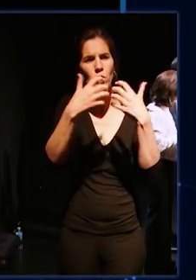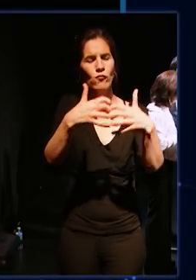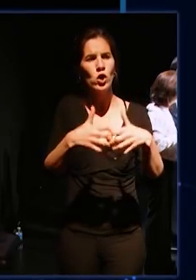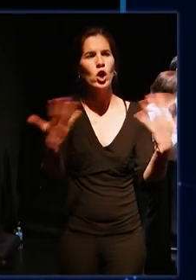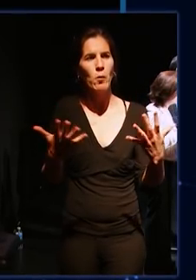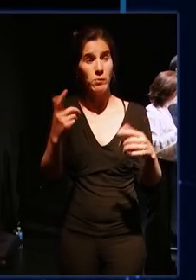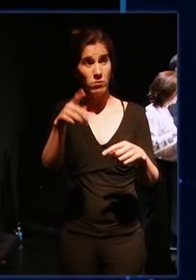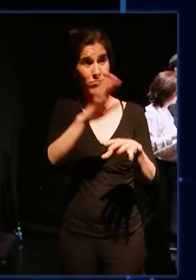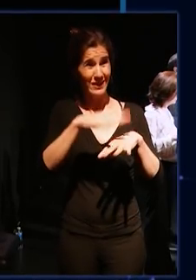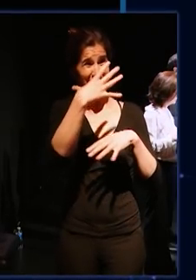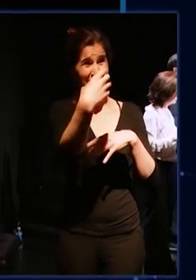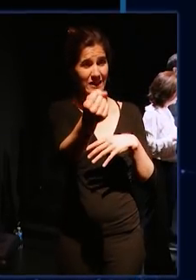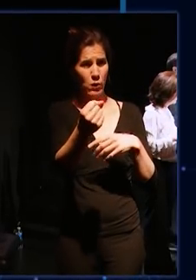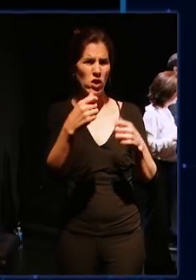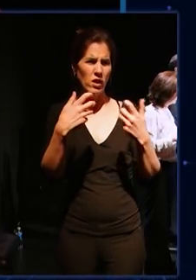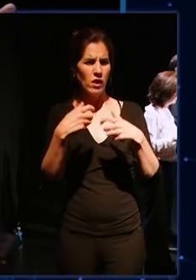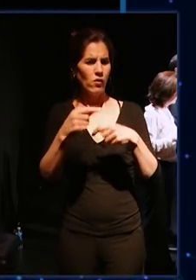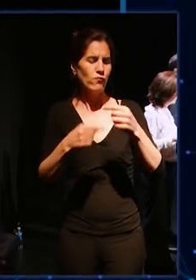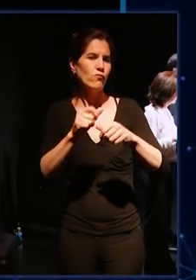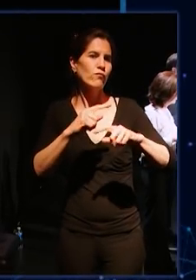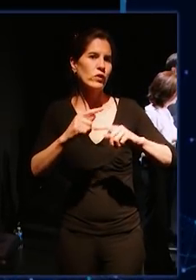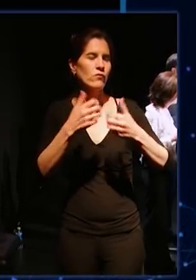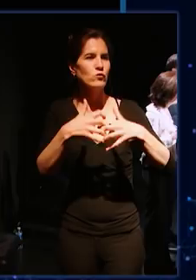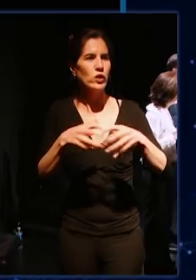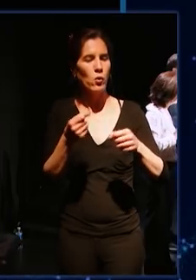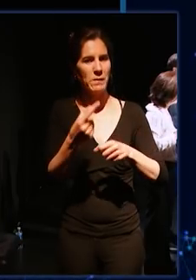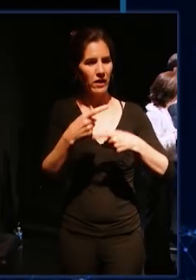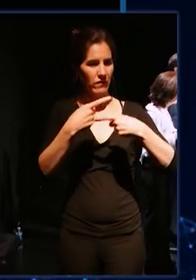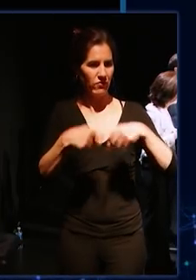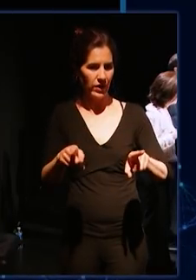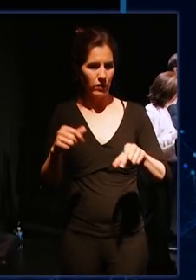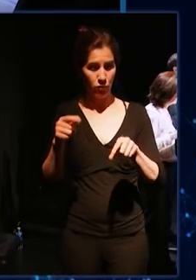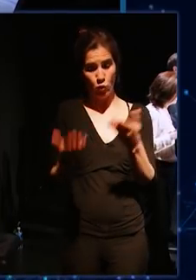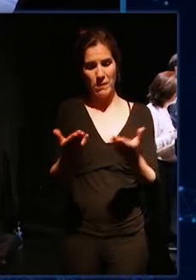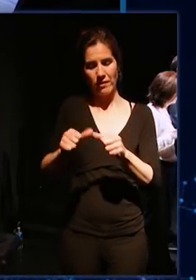la dinàmica serà una mica diferent de l'habitual pel fet doncs, això, que hi ha 9 candidats